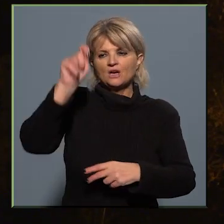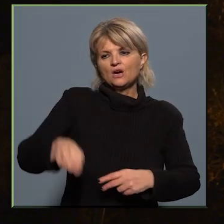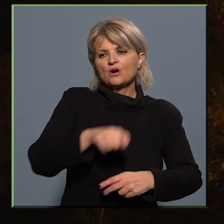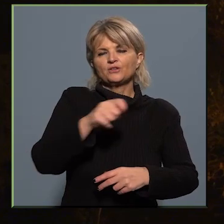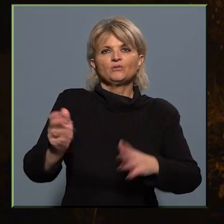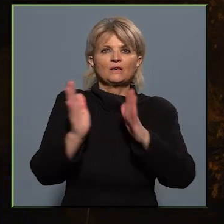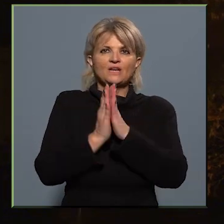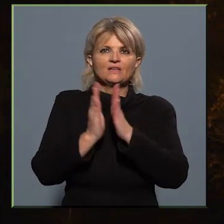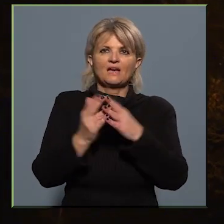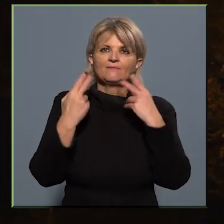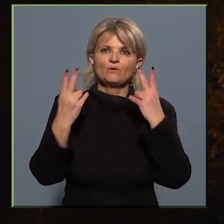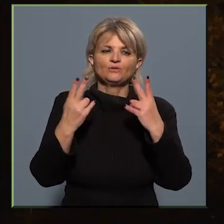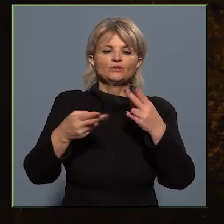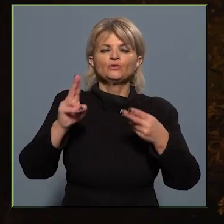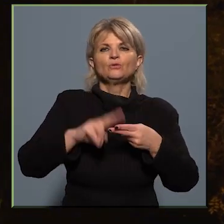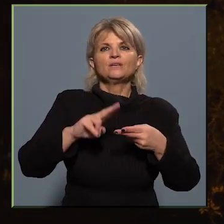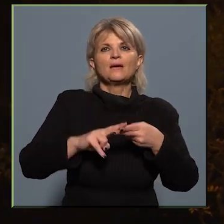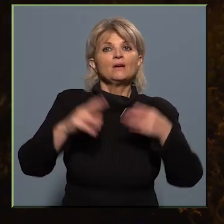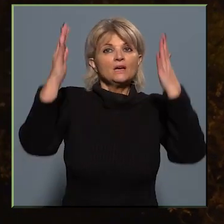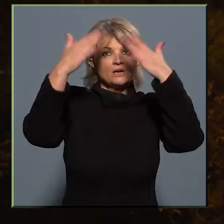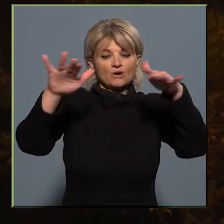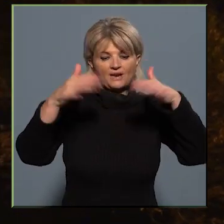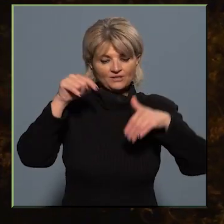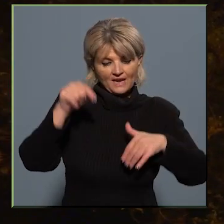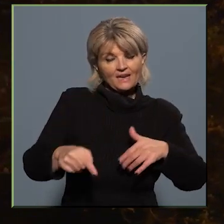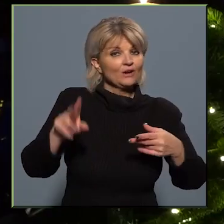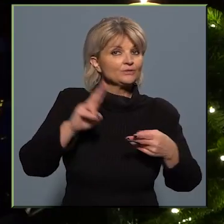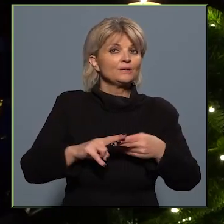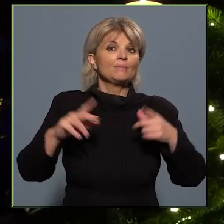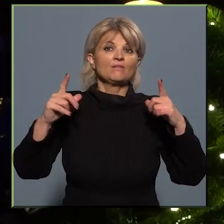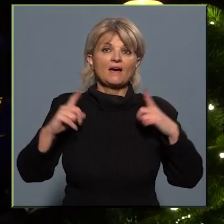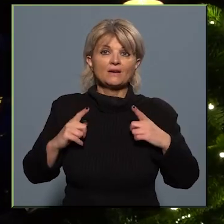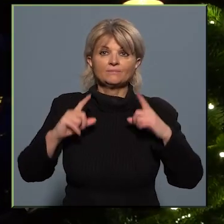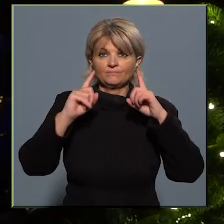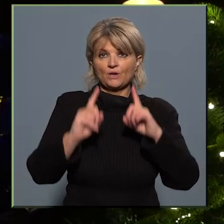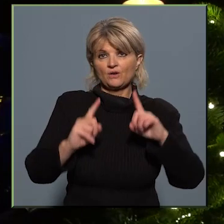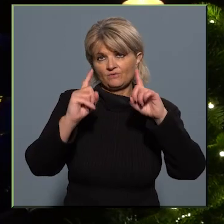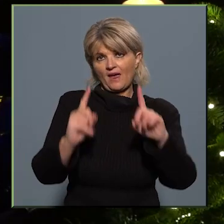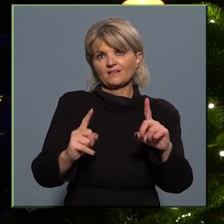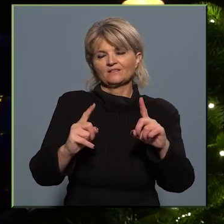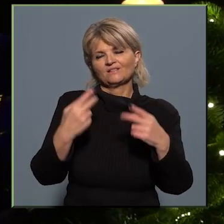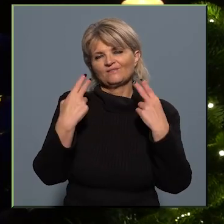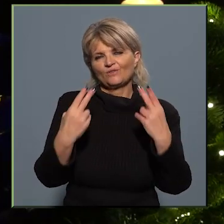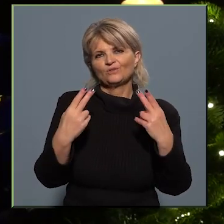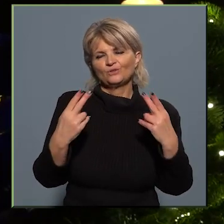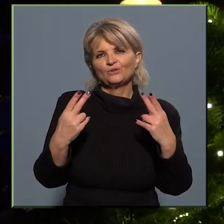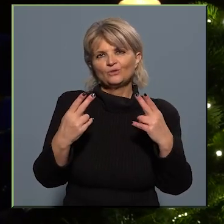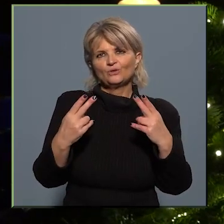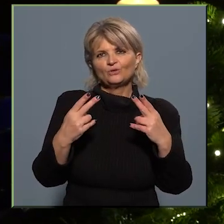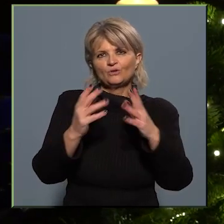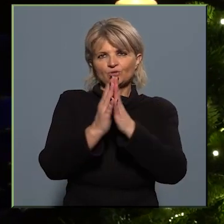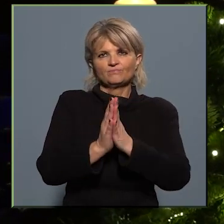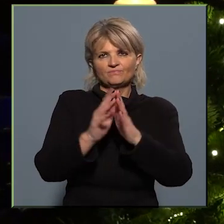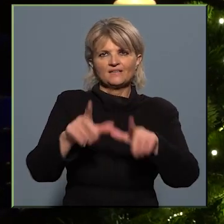egyik legfontosabb ünnepe a karácsony, így ennek az ünnepnek a várakozása, az advent is fontos szerepet tölt be a felekezet